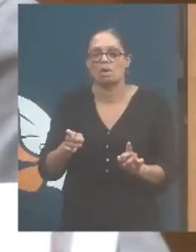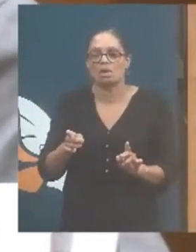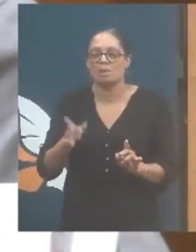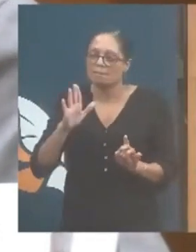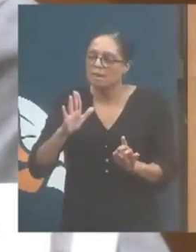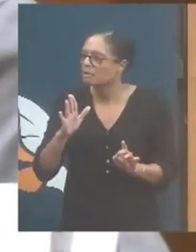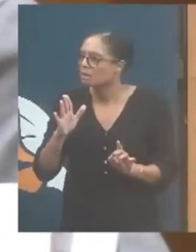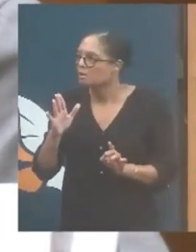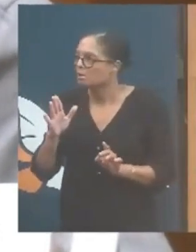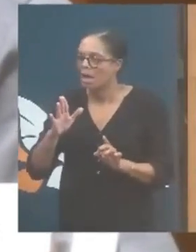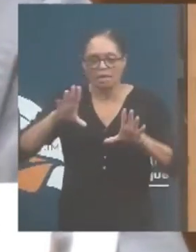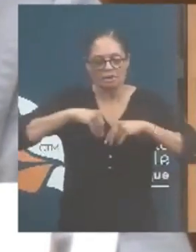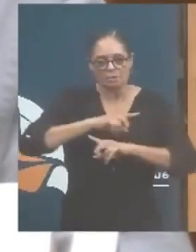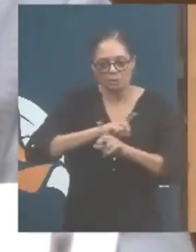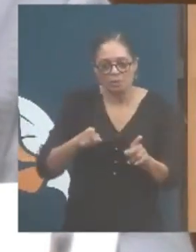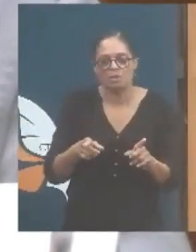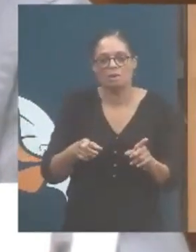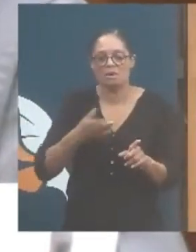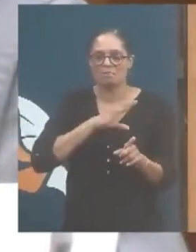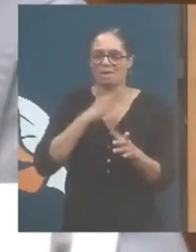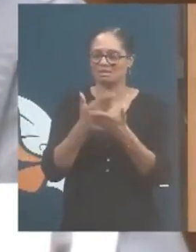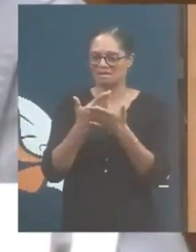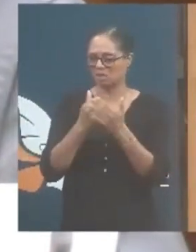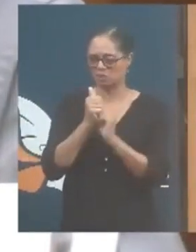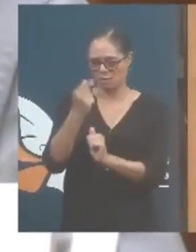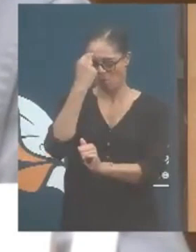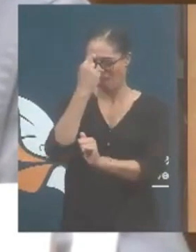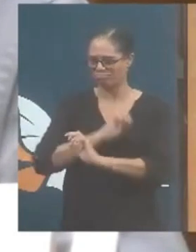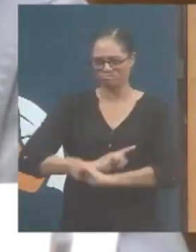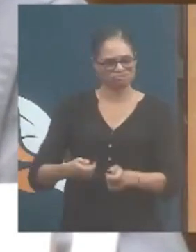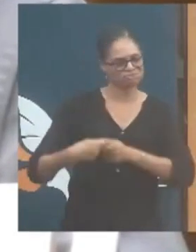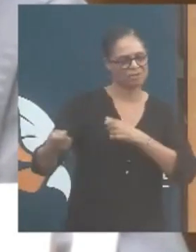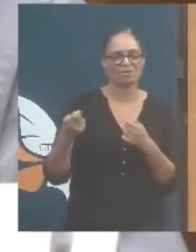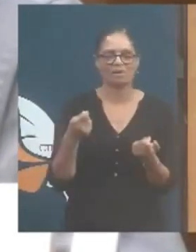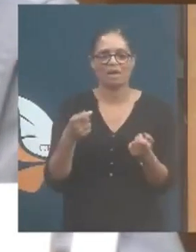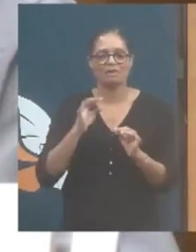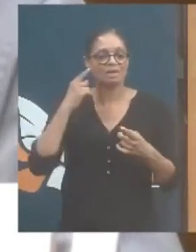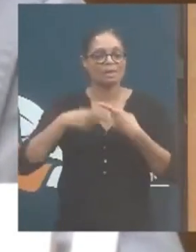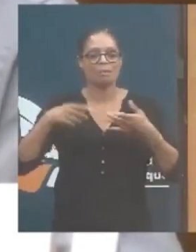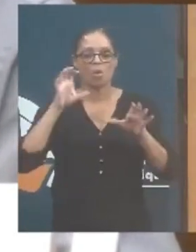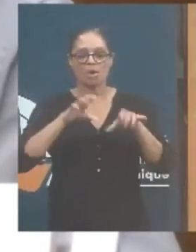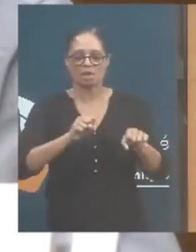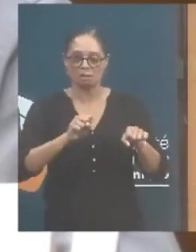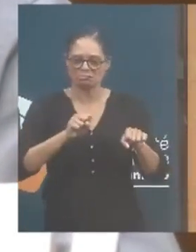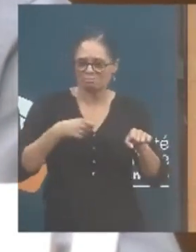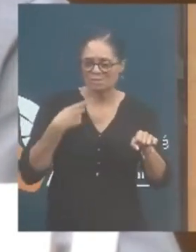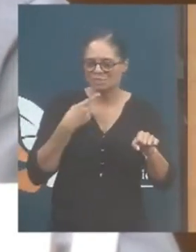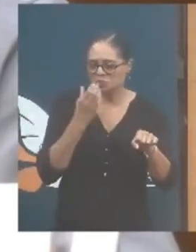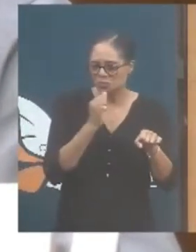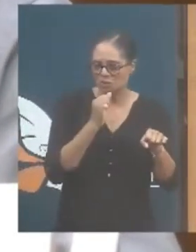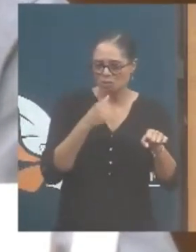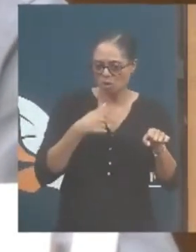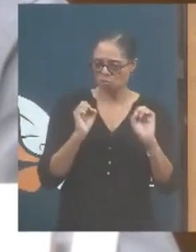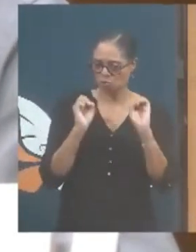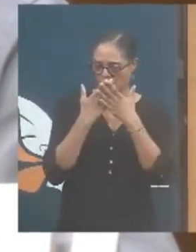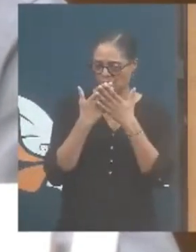pour. Parce que ça défie la morale anticolonialiste, et je suis très étonné que le